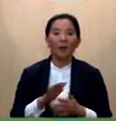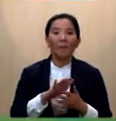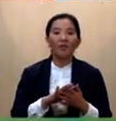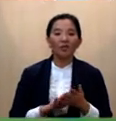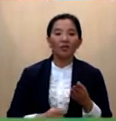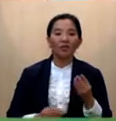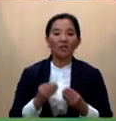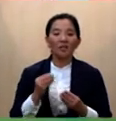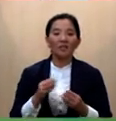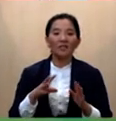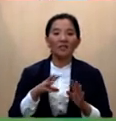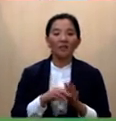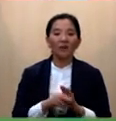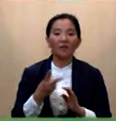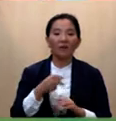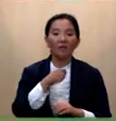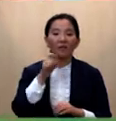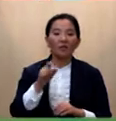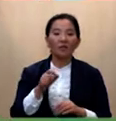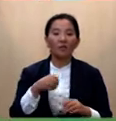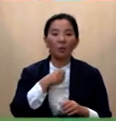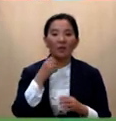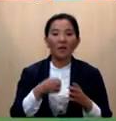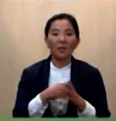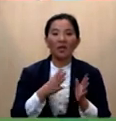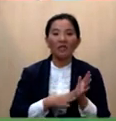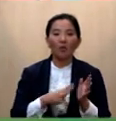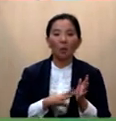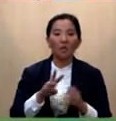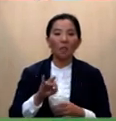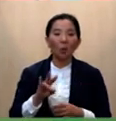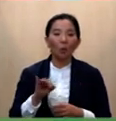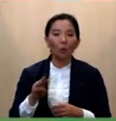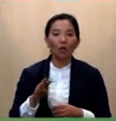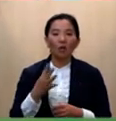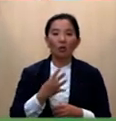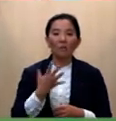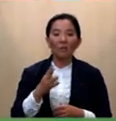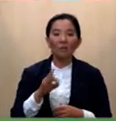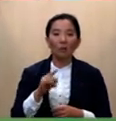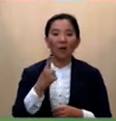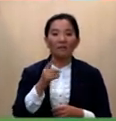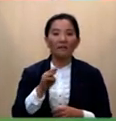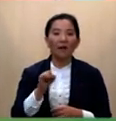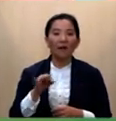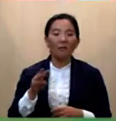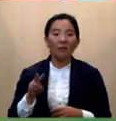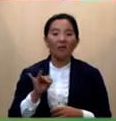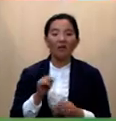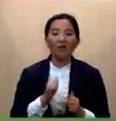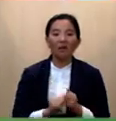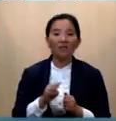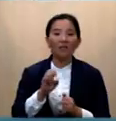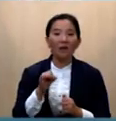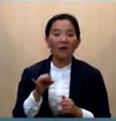Продолжительность игры составляет для взрослых команд 90 минут, 45 минут один тайм. И